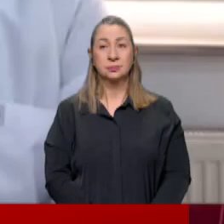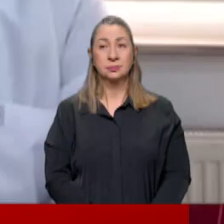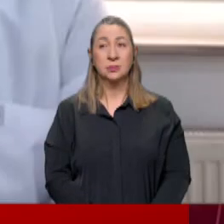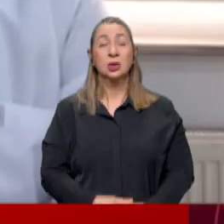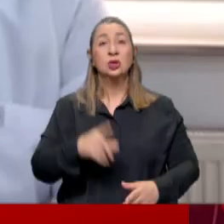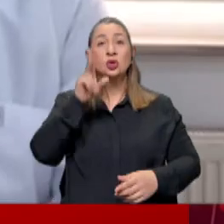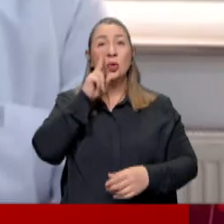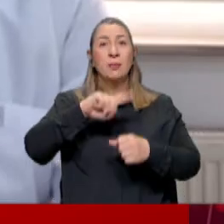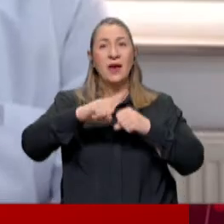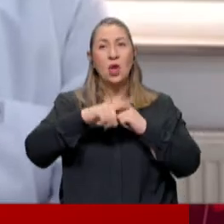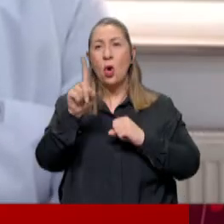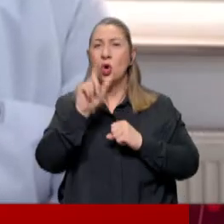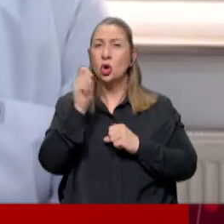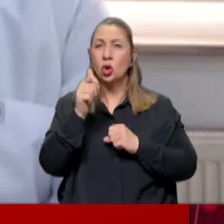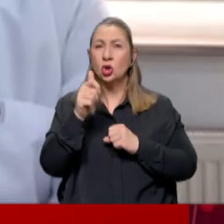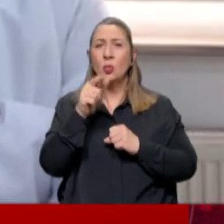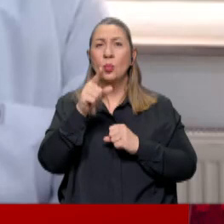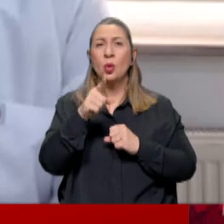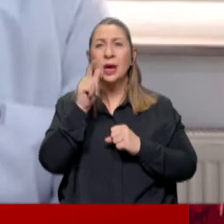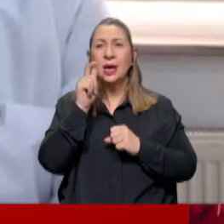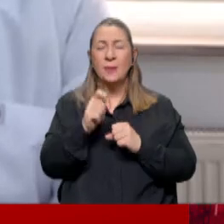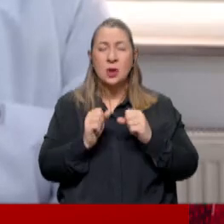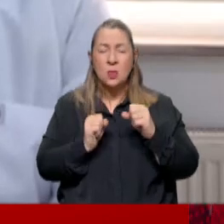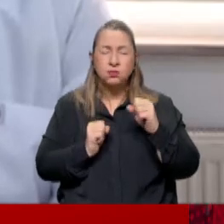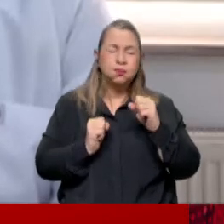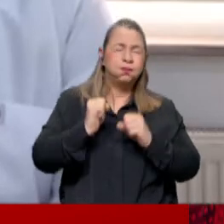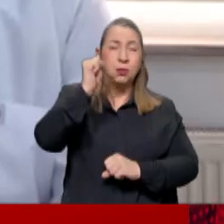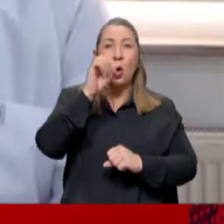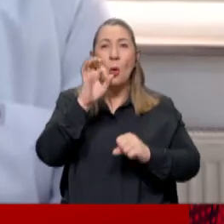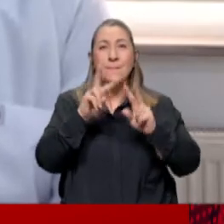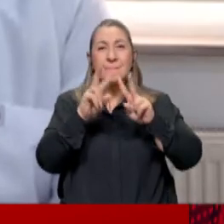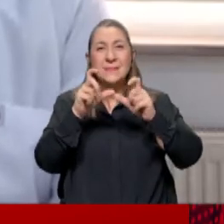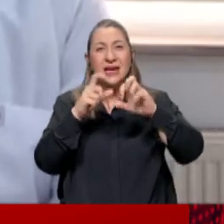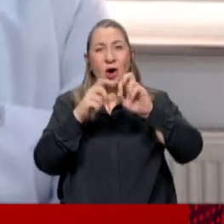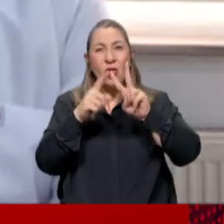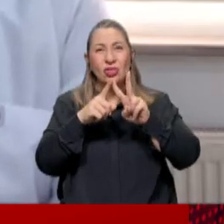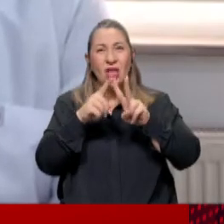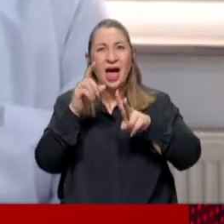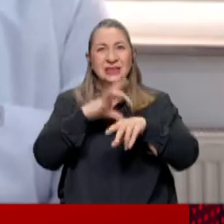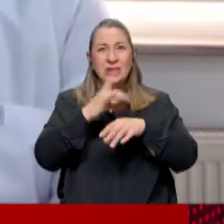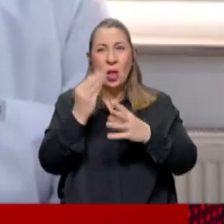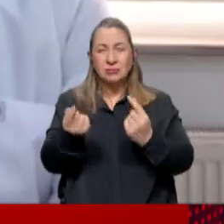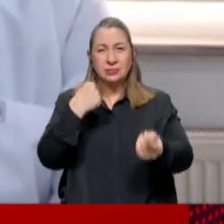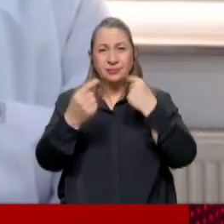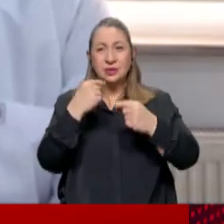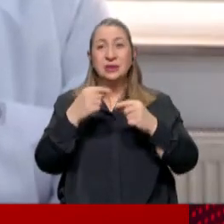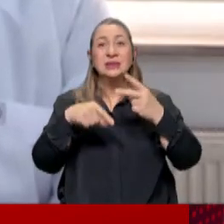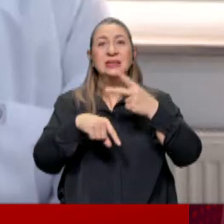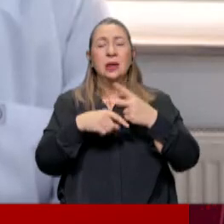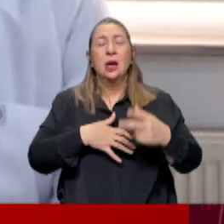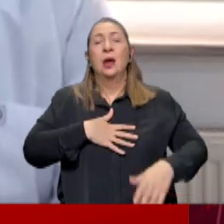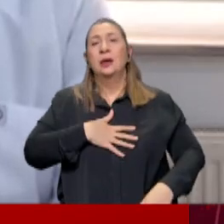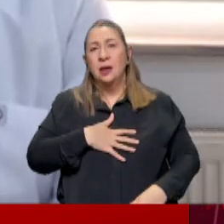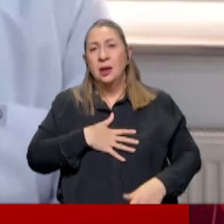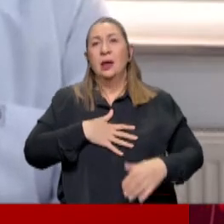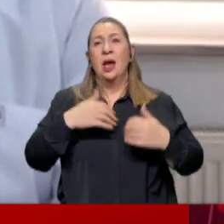Son bir hafta 10 gündür bu yaptığı pikten sonra omikron varyantı ile enfekte olan insanlarda zatüreye yönelik